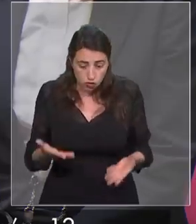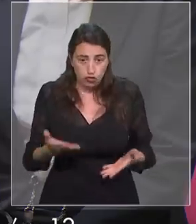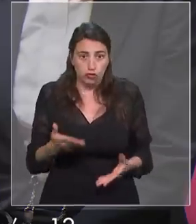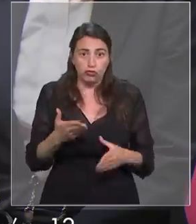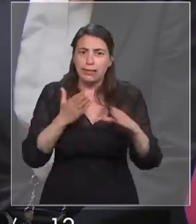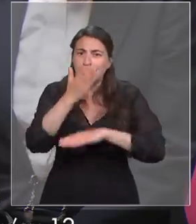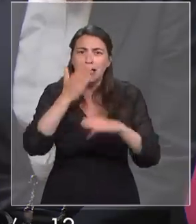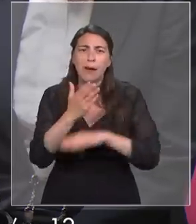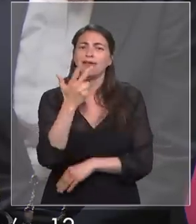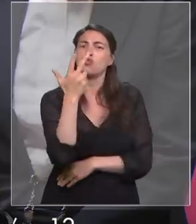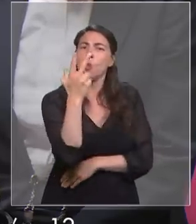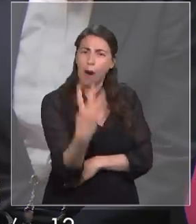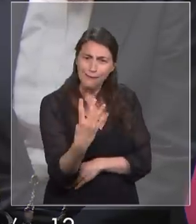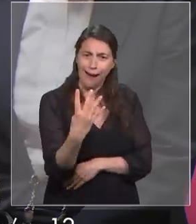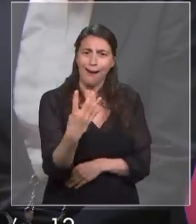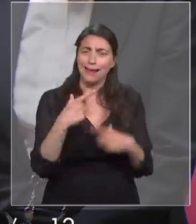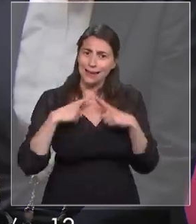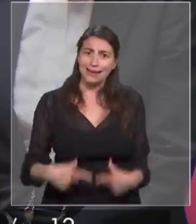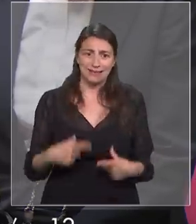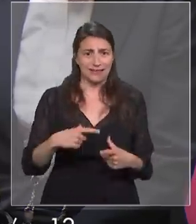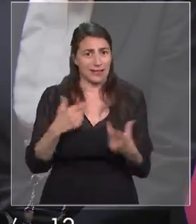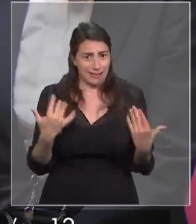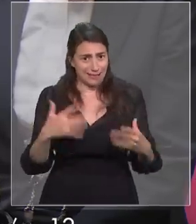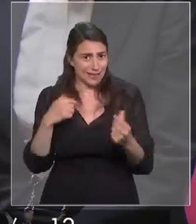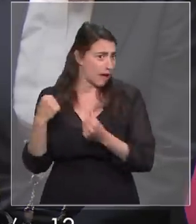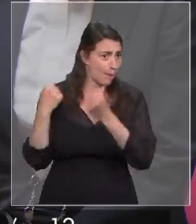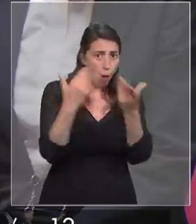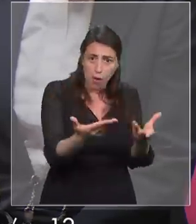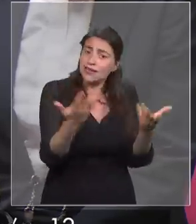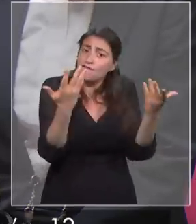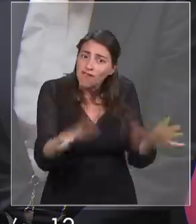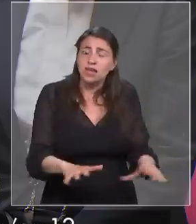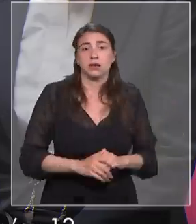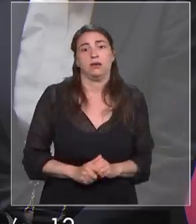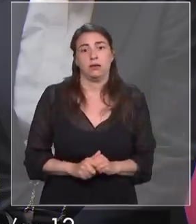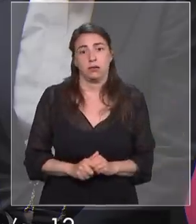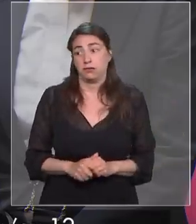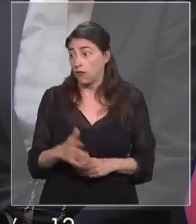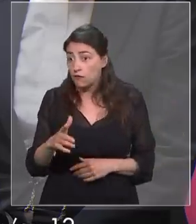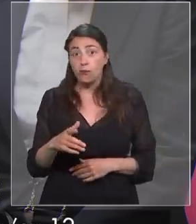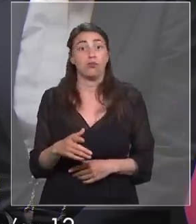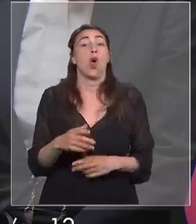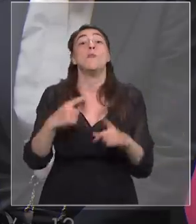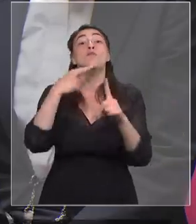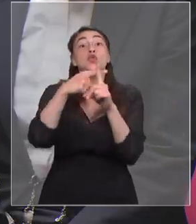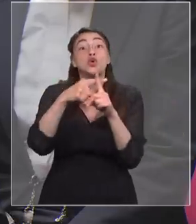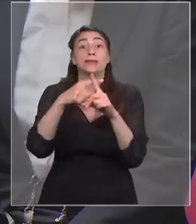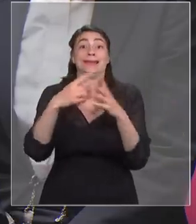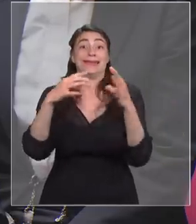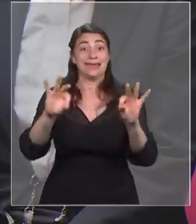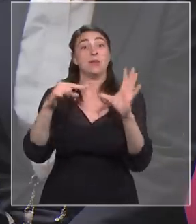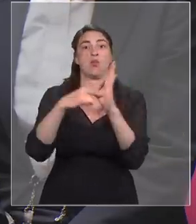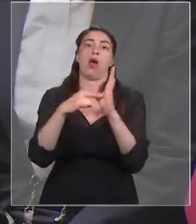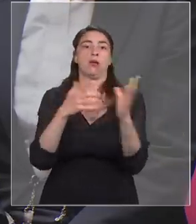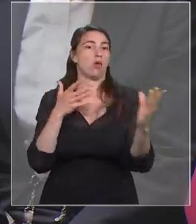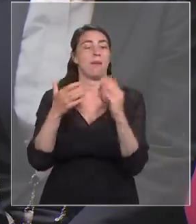proposition d'admission. C'est 10 points de plus que l'an dernier. Voilà ce que nous faisons. Je voudrais finir par vous dire qu'à côté de votre